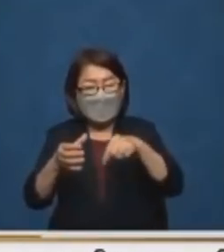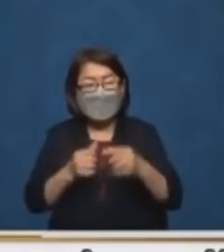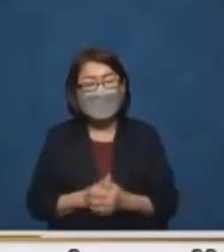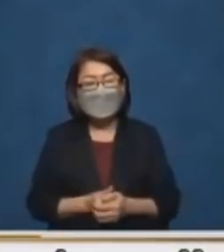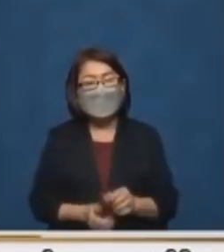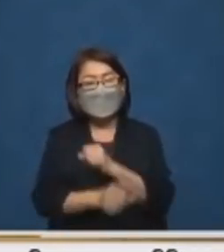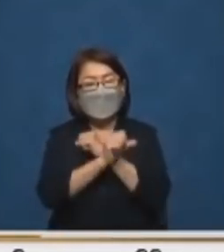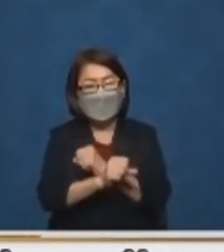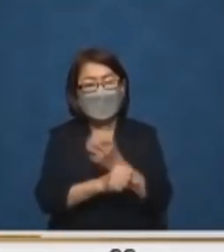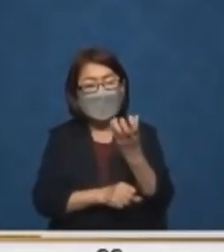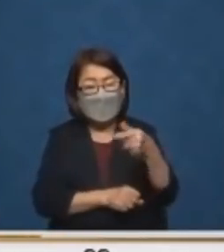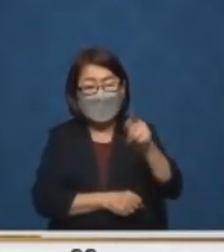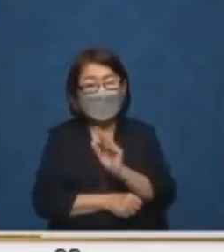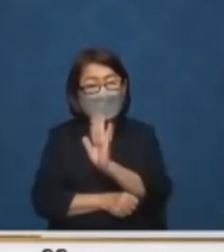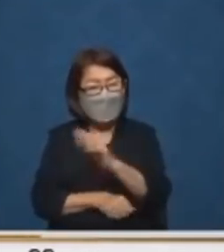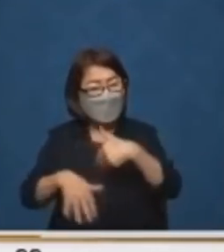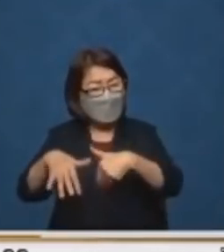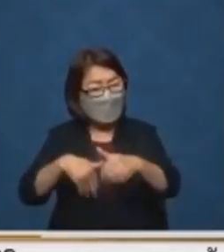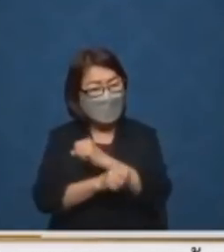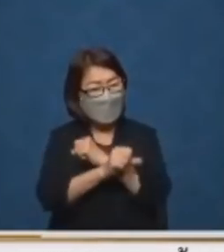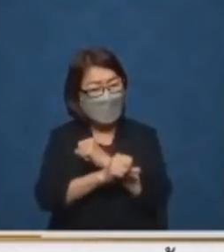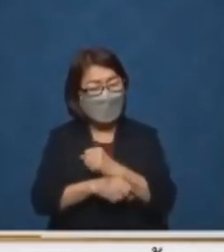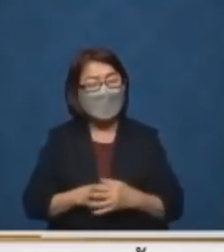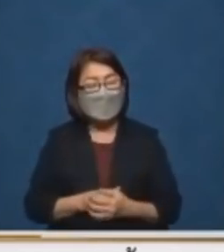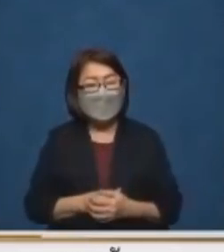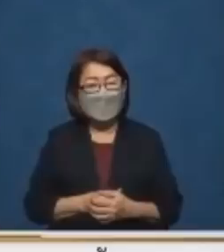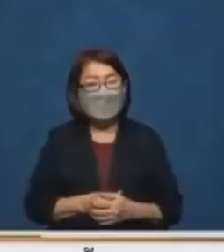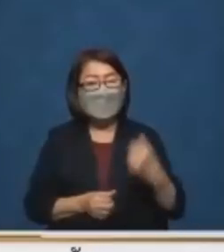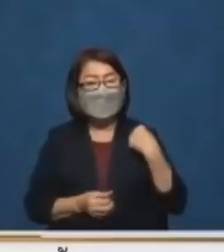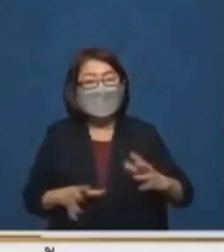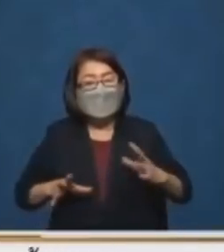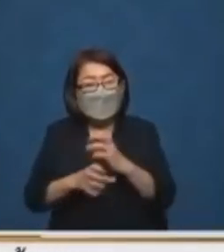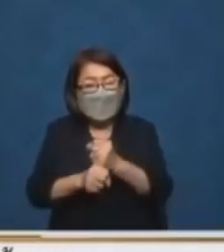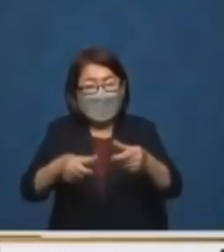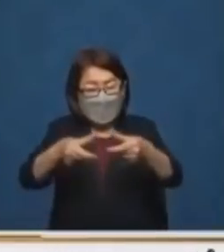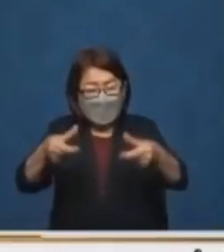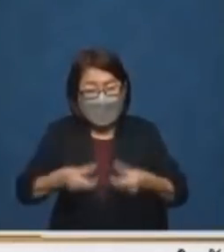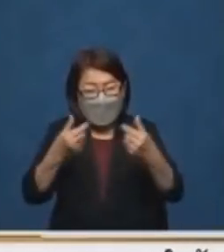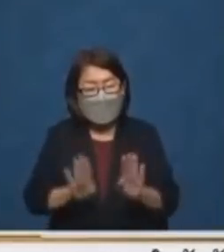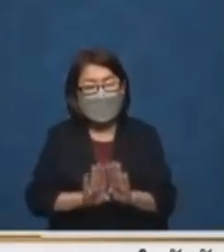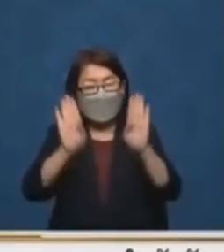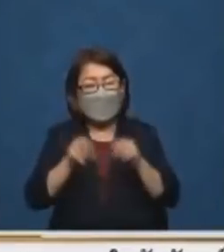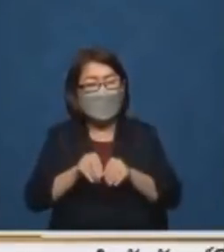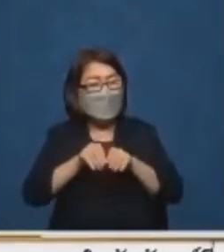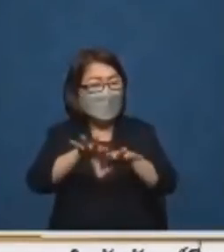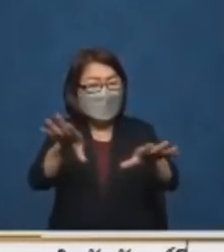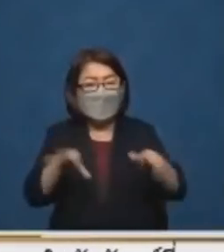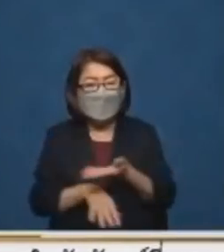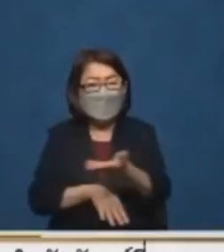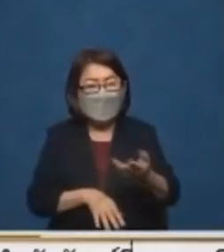ป้องผประโยชน์ของพี่น้ประชาชนแล้วก็ได้นำรายงานฉบับนี้ได้มาเผยแพ้ให้ทกท่านได้รบทราบ